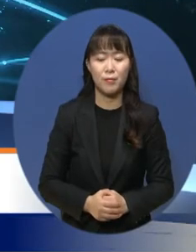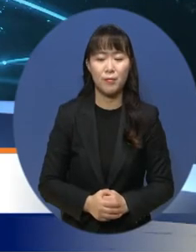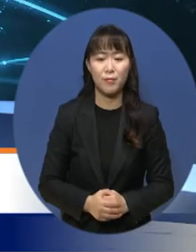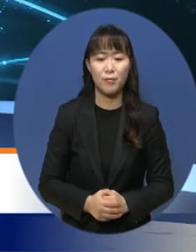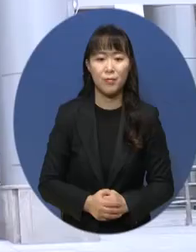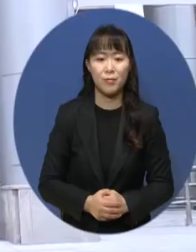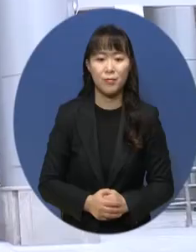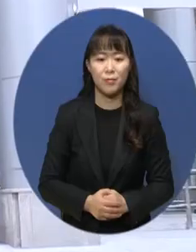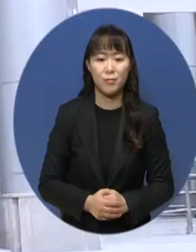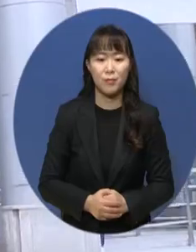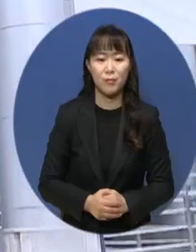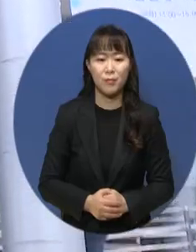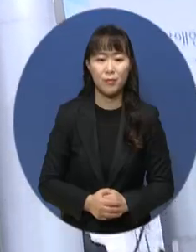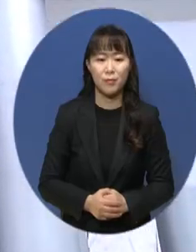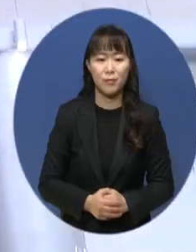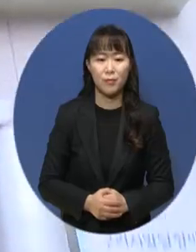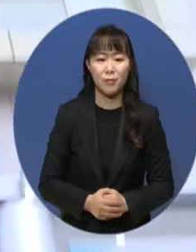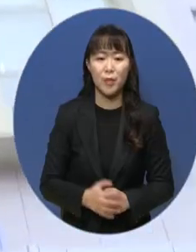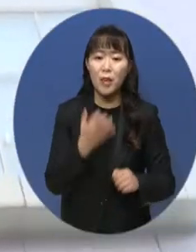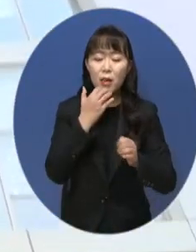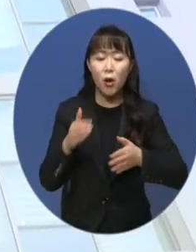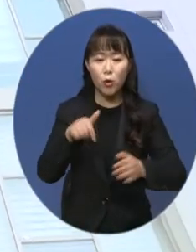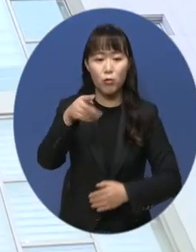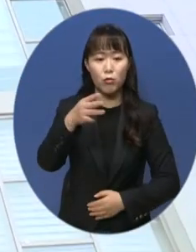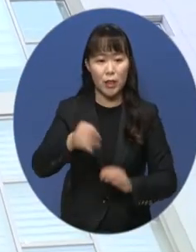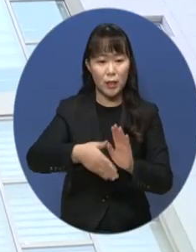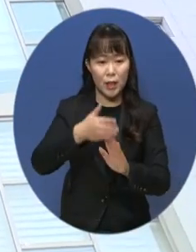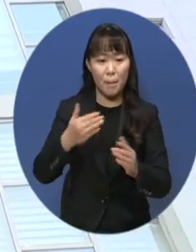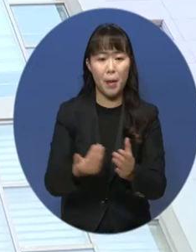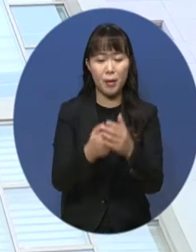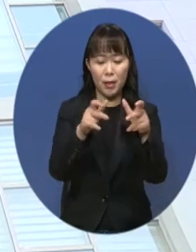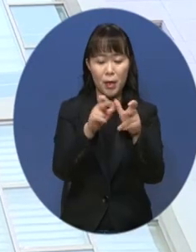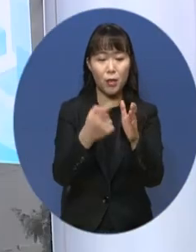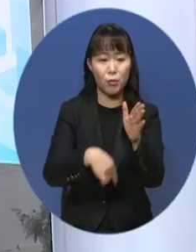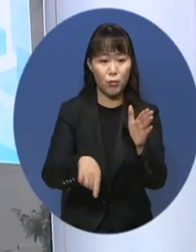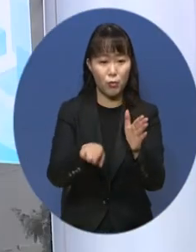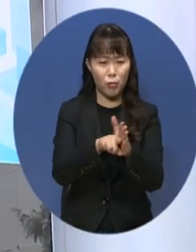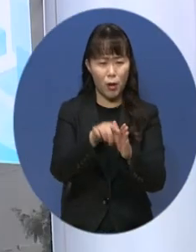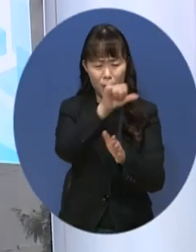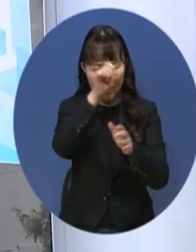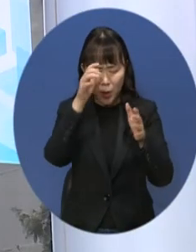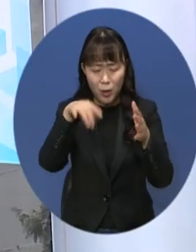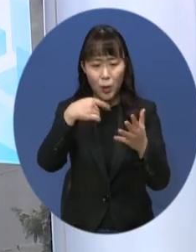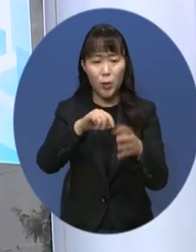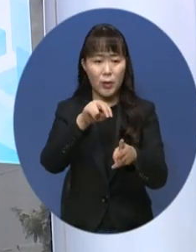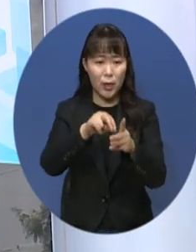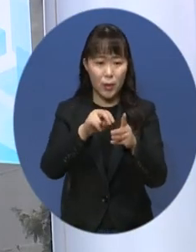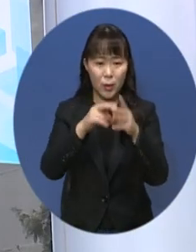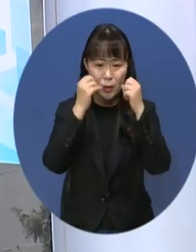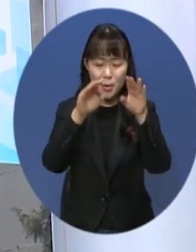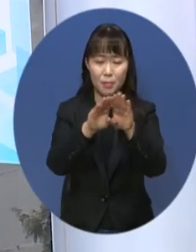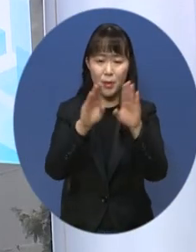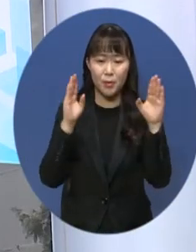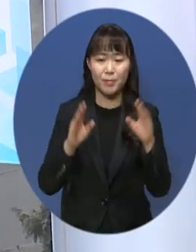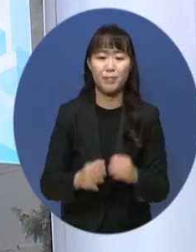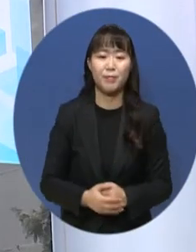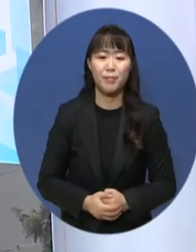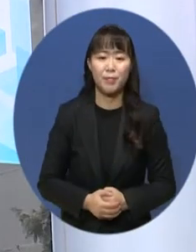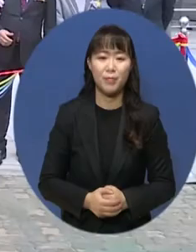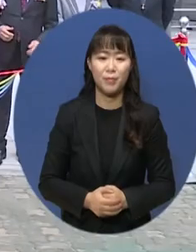전합니다. 경기도 구리시에 발달장애인을 위한 평생교육센터가 새롭게 문을